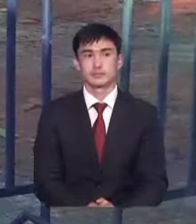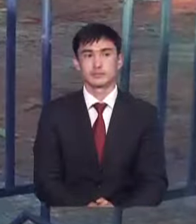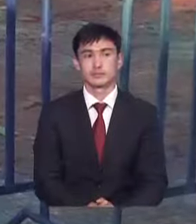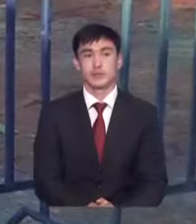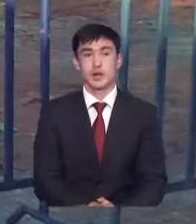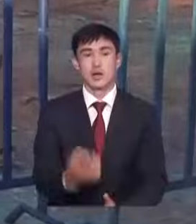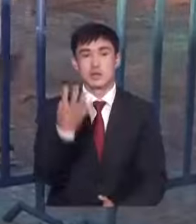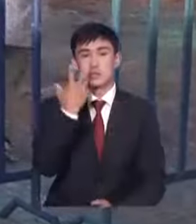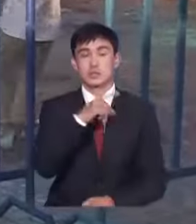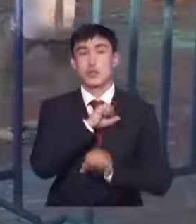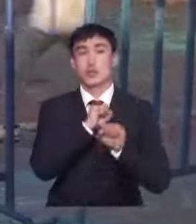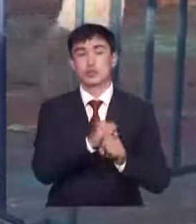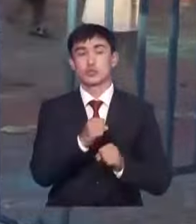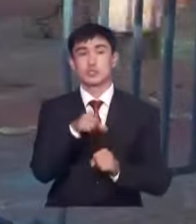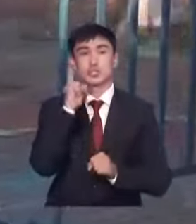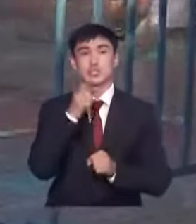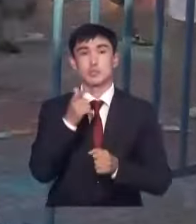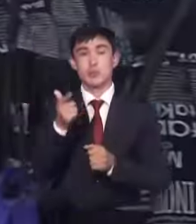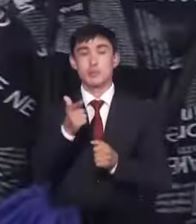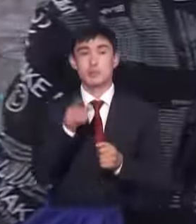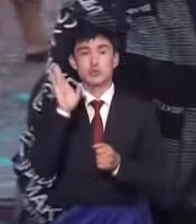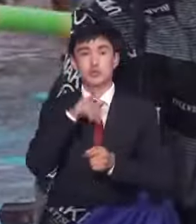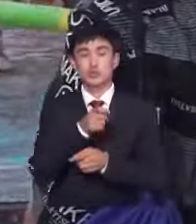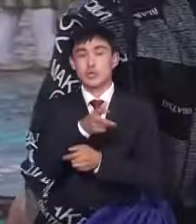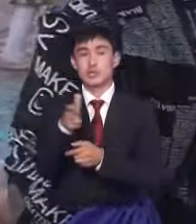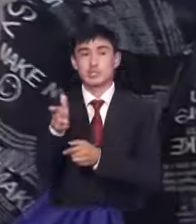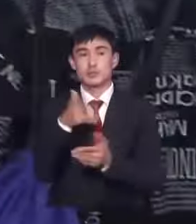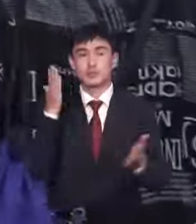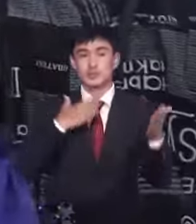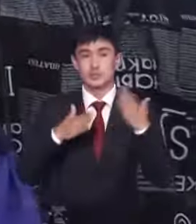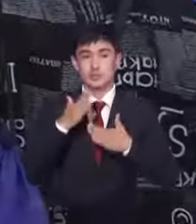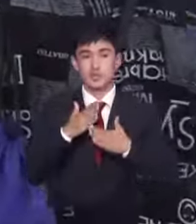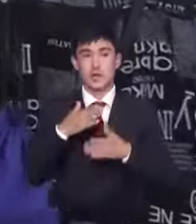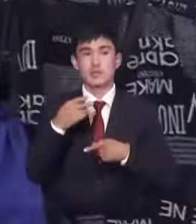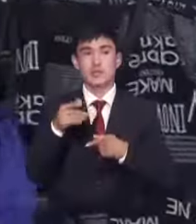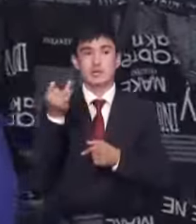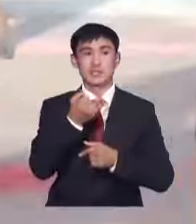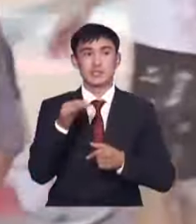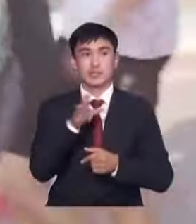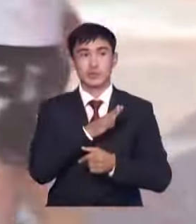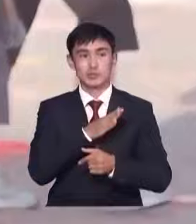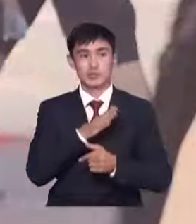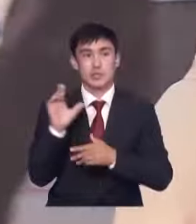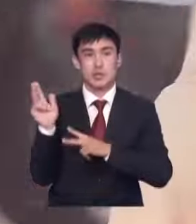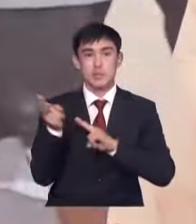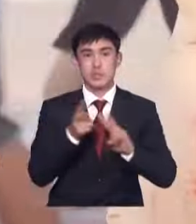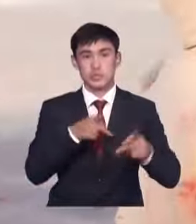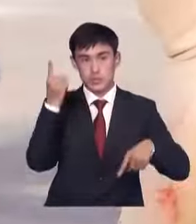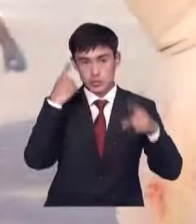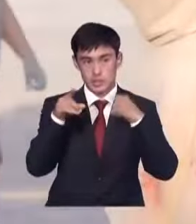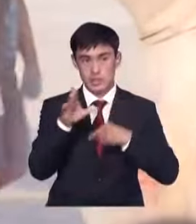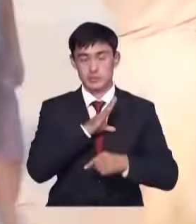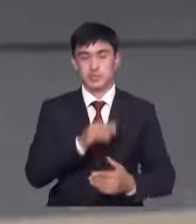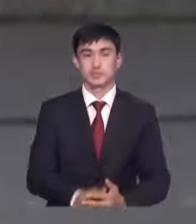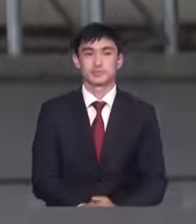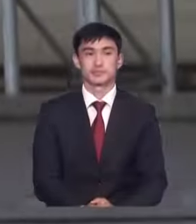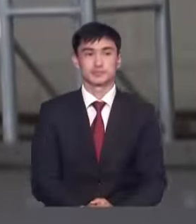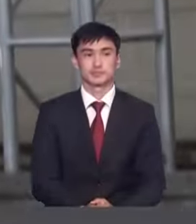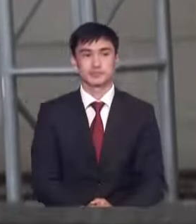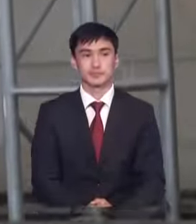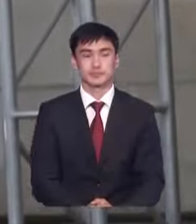Алаптап ыстықтан қорғаны үшін жастар бір-біріне су шашып көңіл көтерді. Әбден қызыққа батқан соң бишілердің өнерін тамашалады.